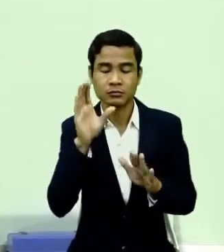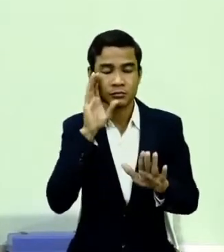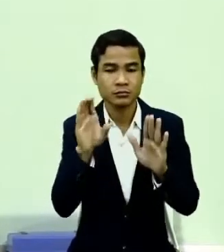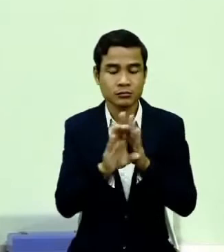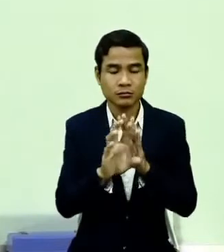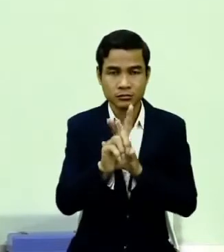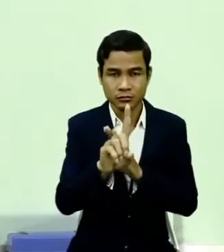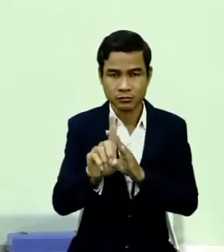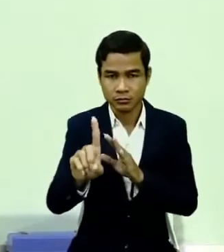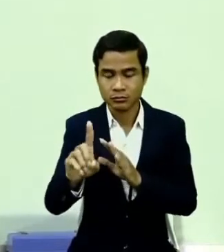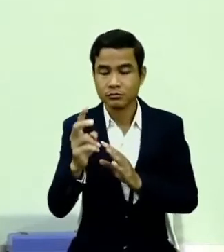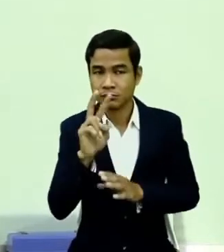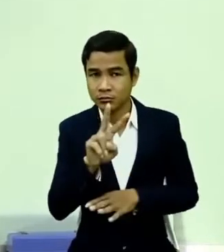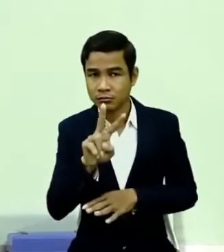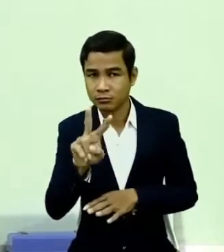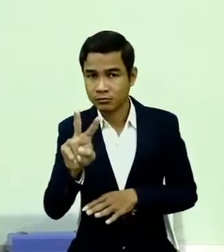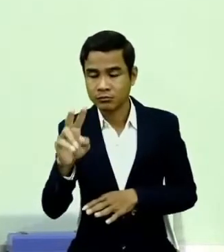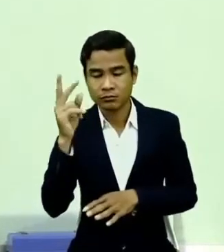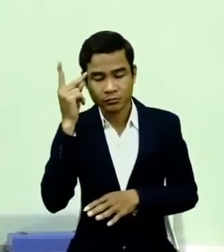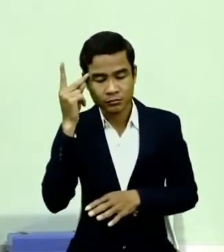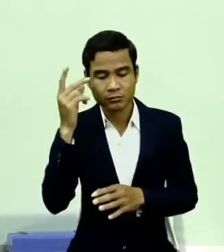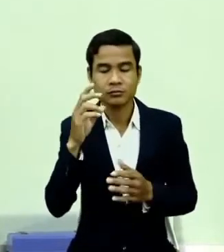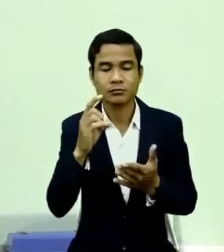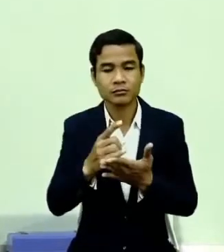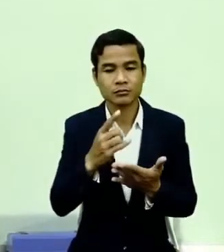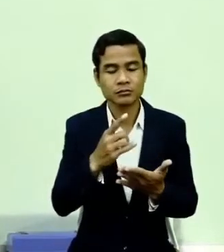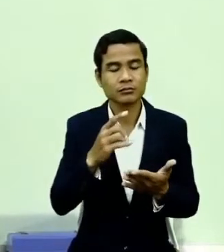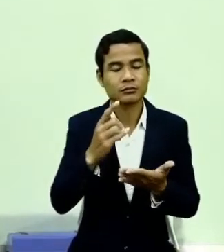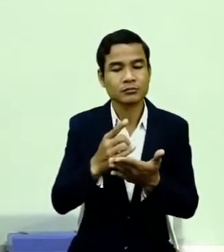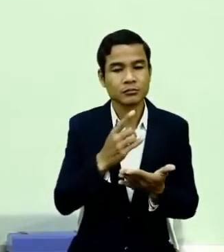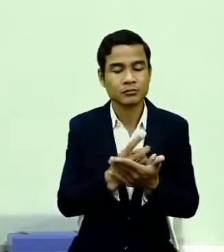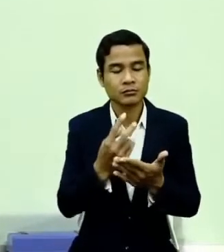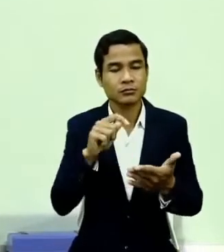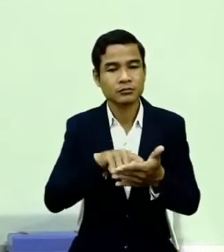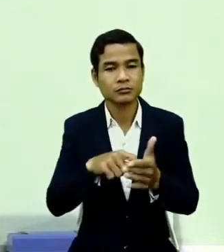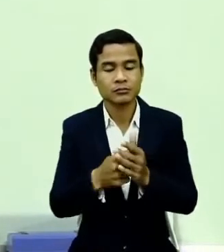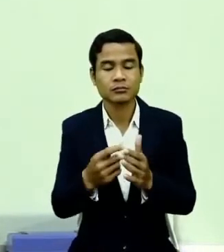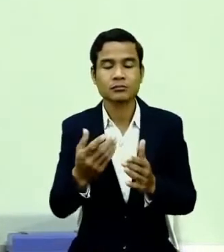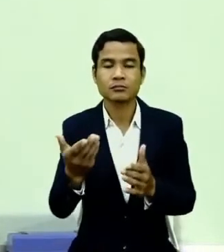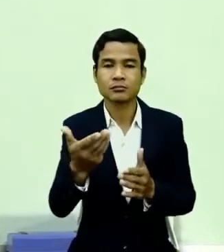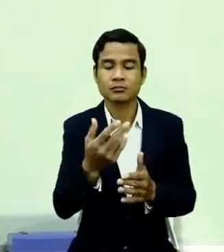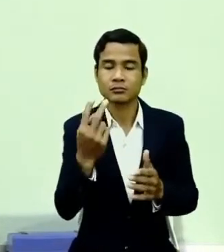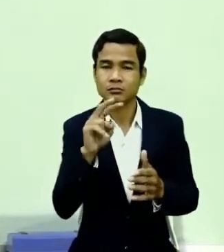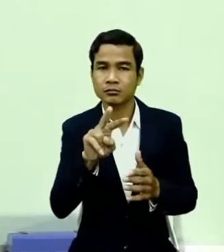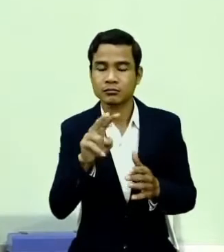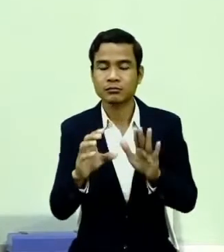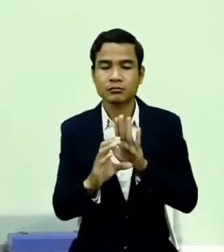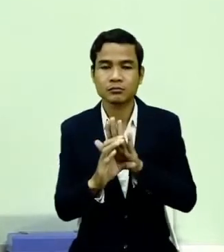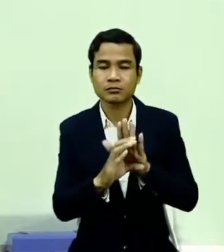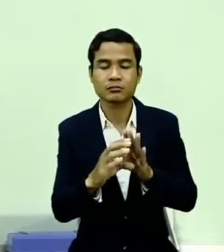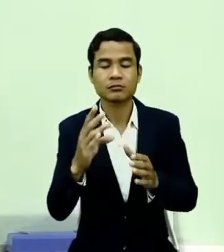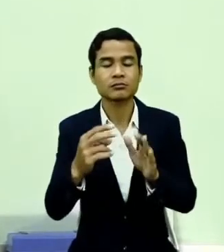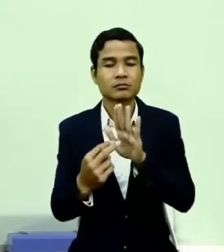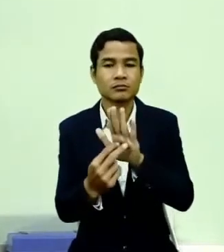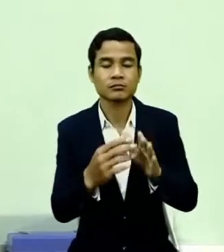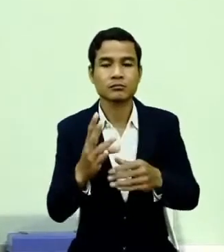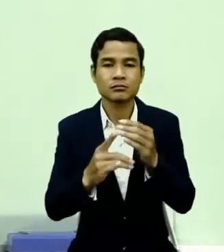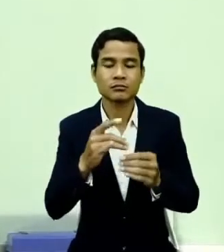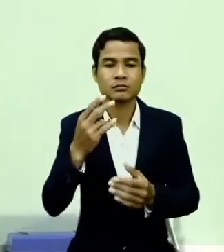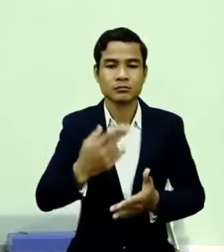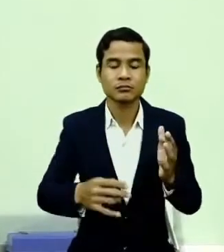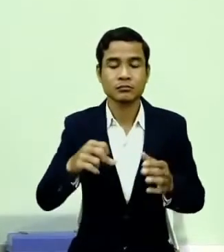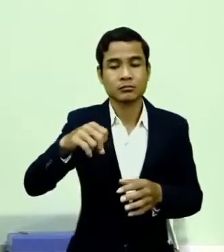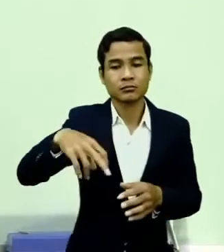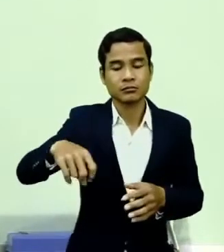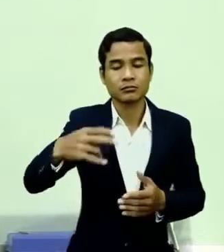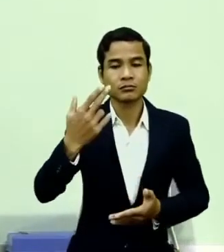mùi hai cực từ mơ khlâm xa này riêng được bỏ dưỡng thả ta rụp ní trong bằng hai nhà vây đọc con hai chiếc đồng rời cao với xâm rạp